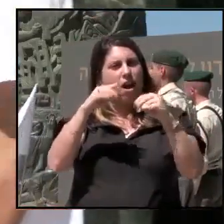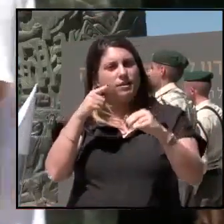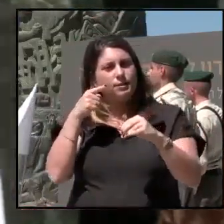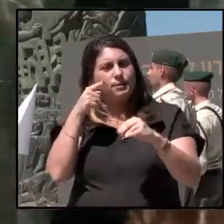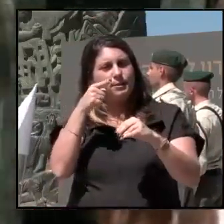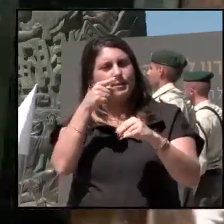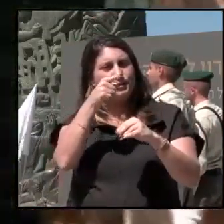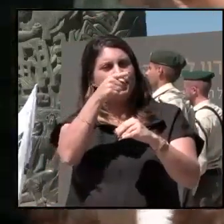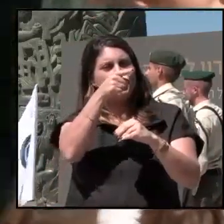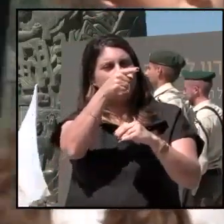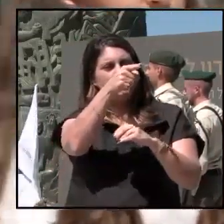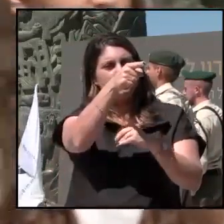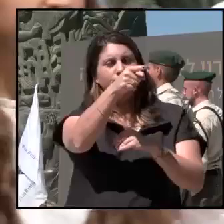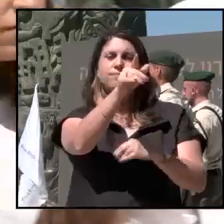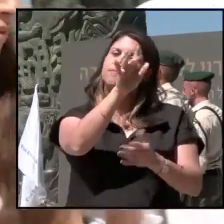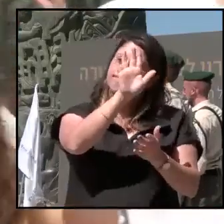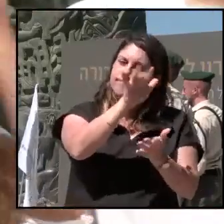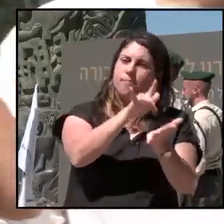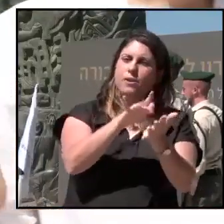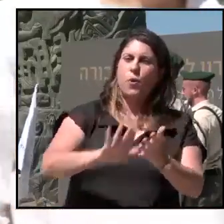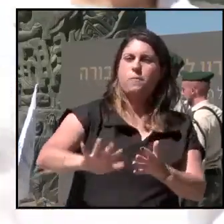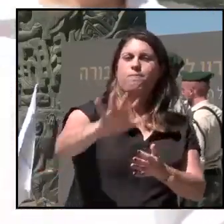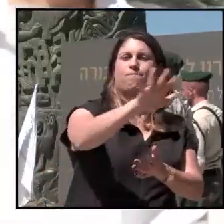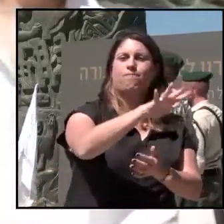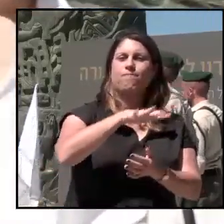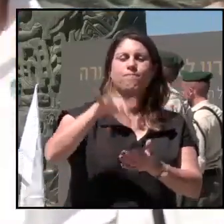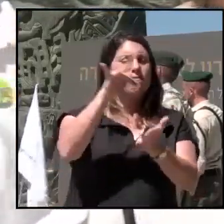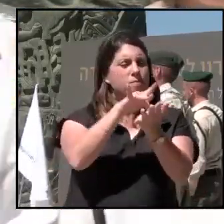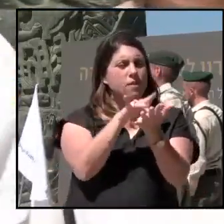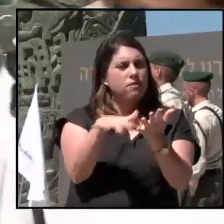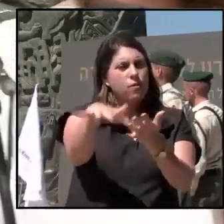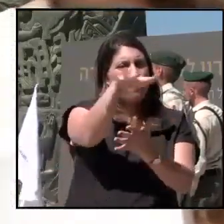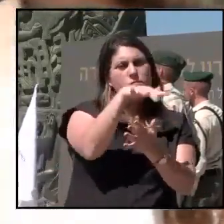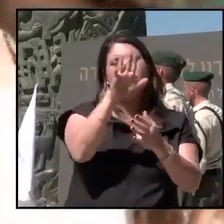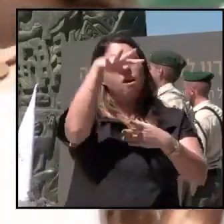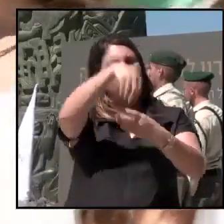ובסוף המדבר יש מקום